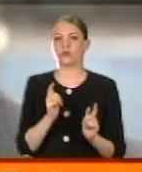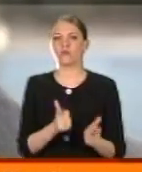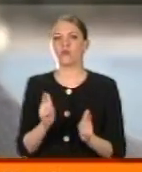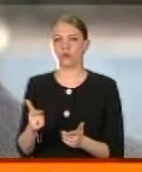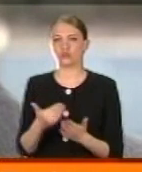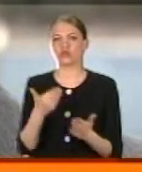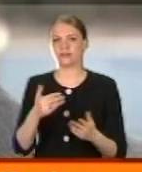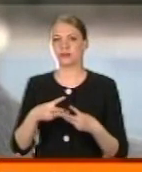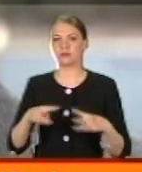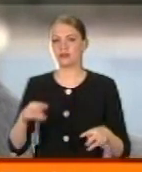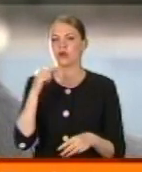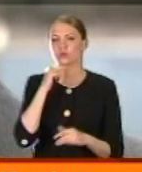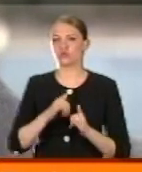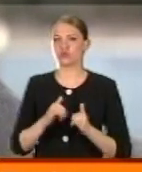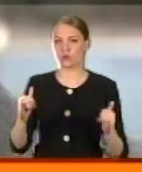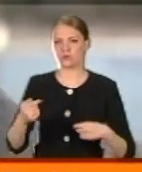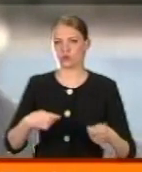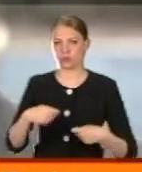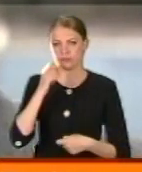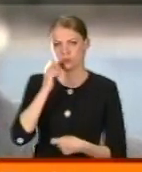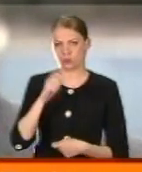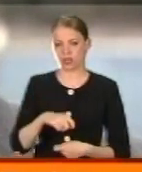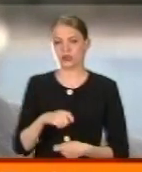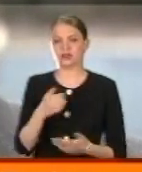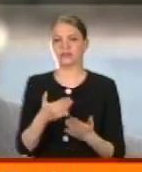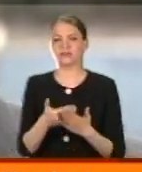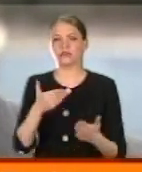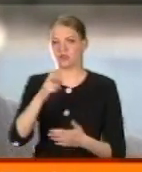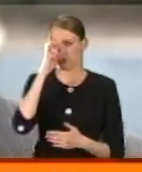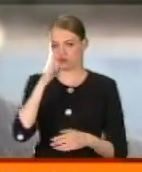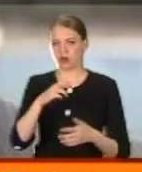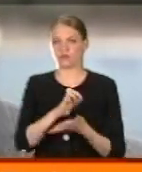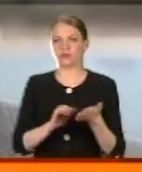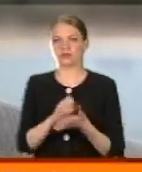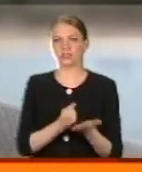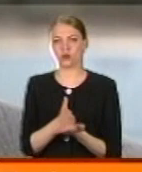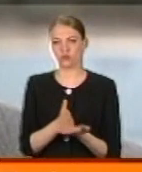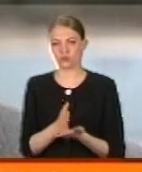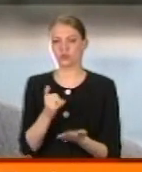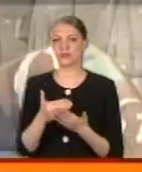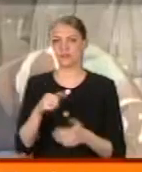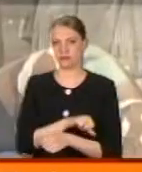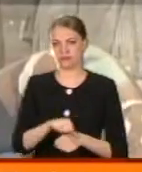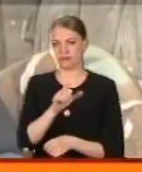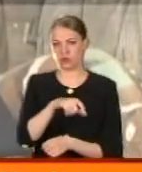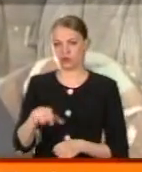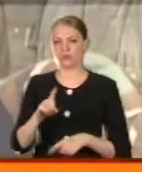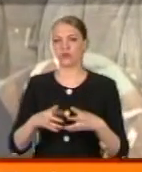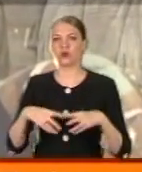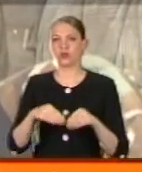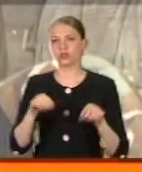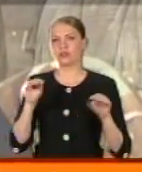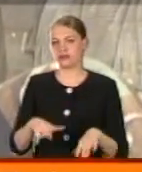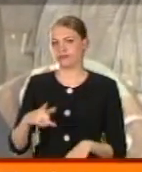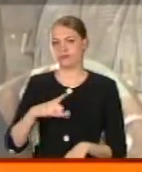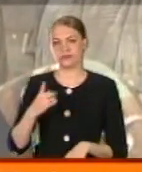погодження від Міністерства економічного розвитку і торгівлі України, від Державної фіскальної служби та від прикордонників. Родина Войтенків